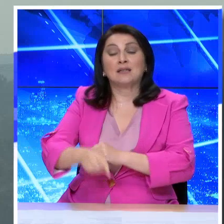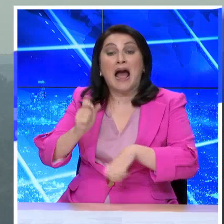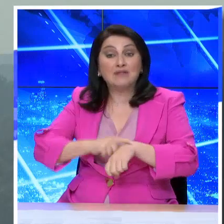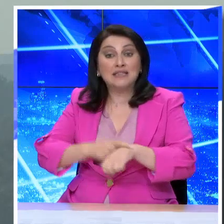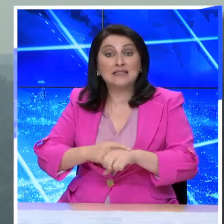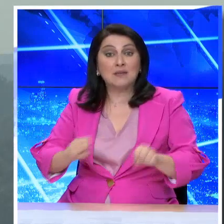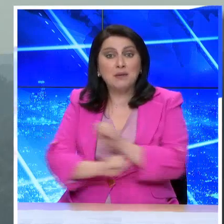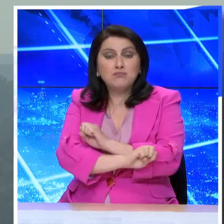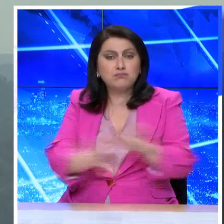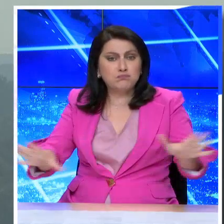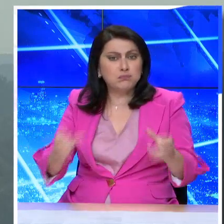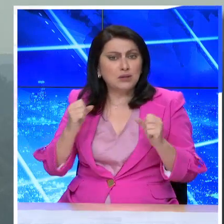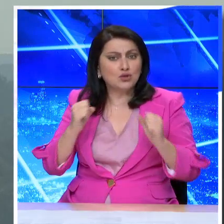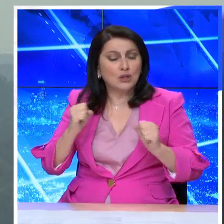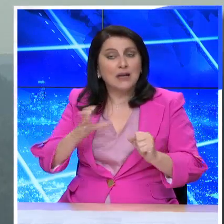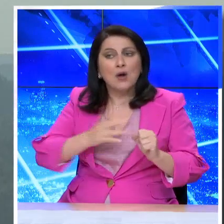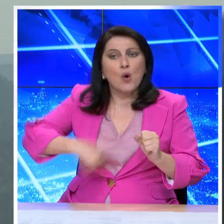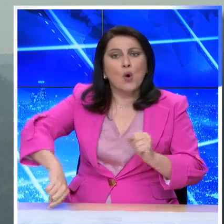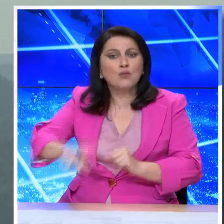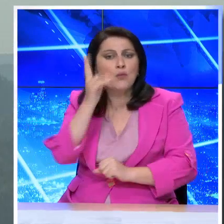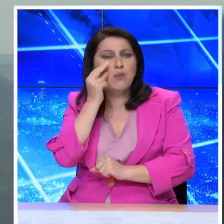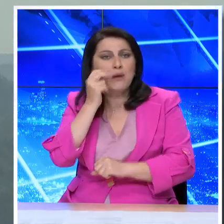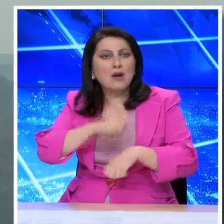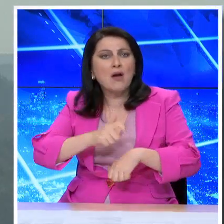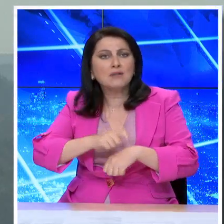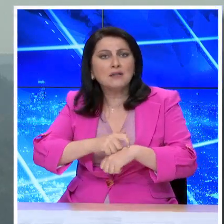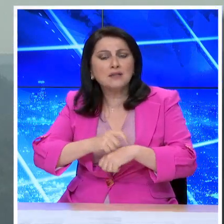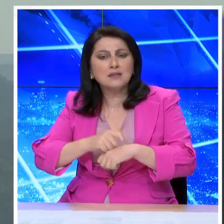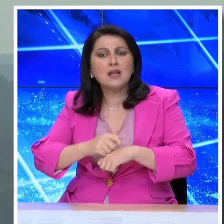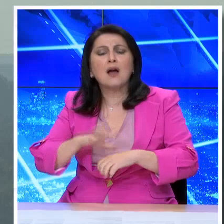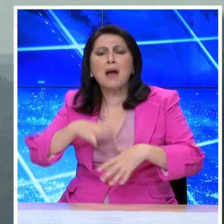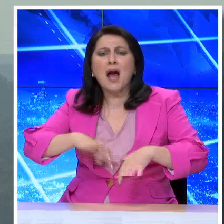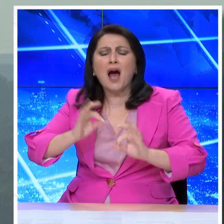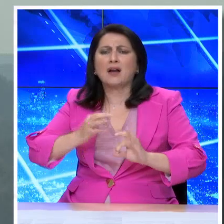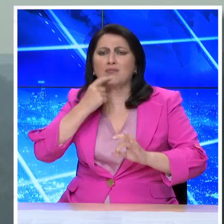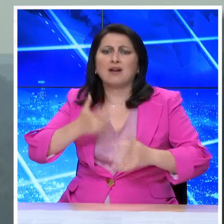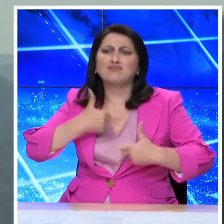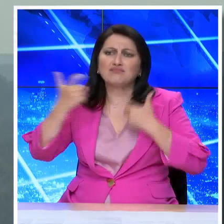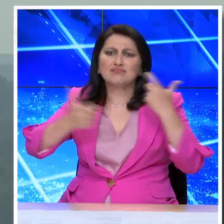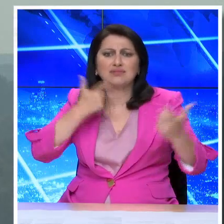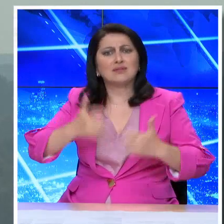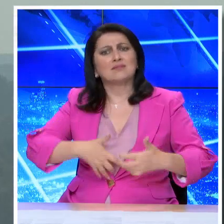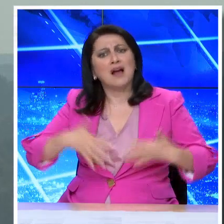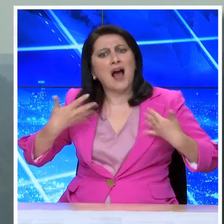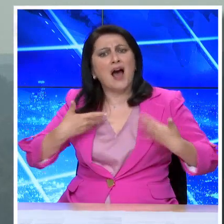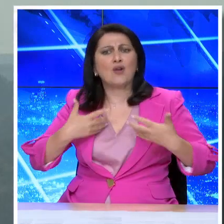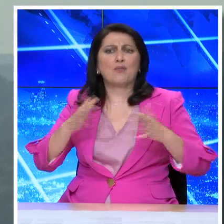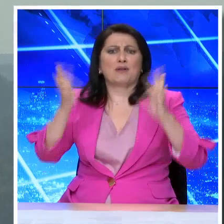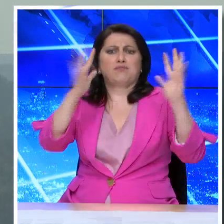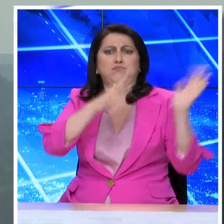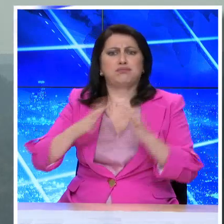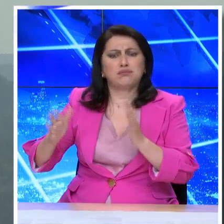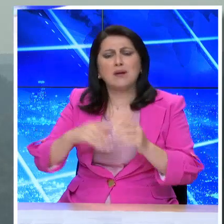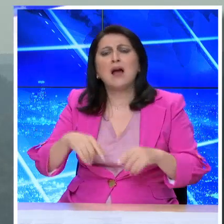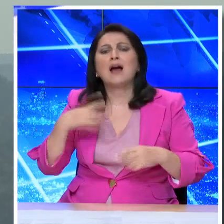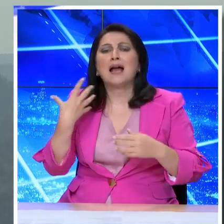τοπικό μέσο, ενώ οι πολίτες που παρακολουθούσαν επί τόπου την κατεδάφιση ζητοκράβγαζαν και χειροκροτούσαν. Μερικοί μάλιστα με